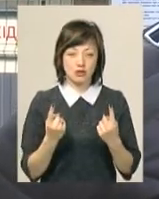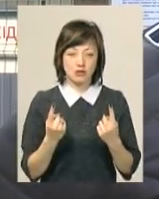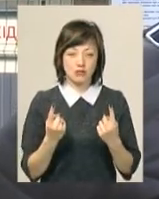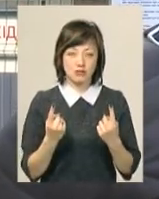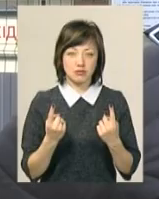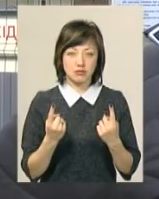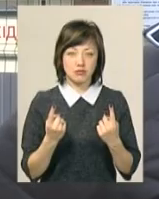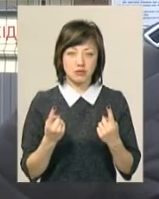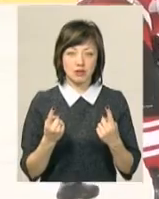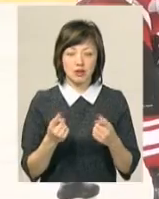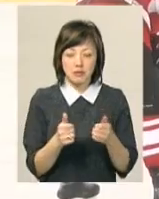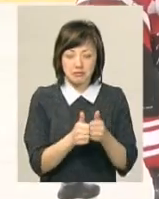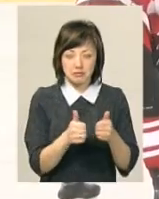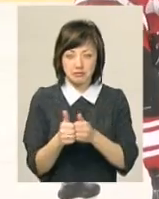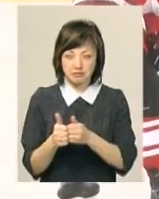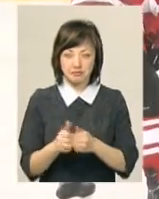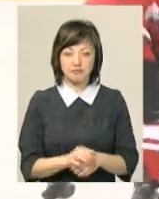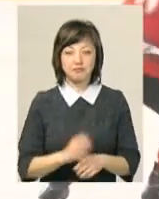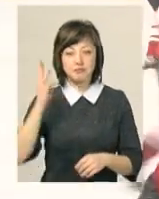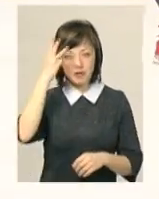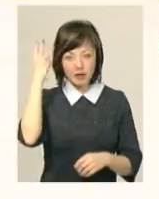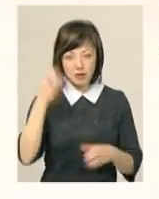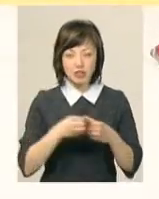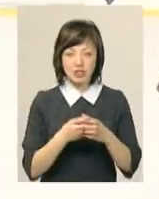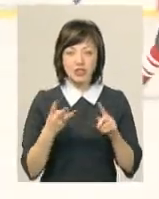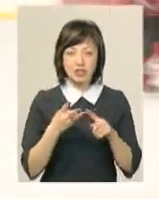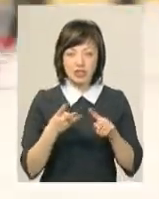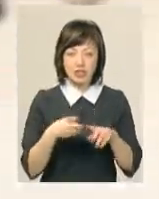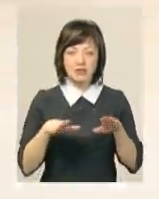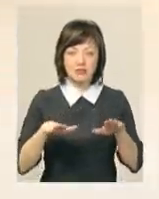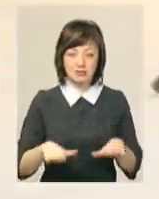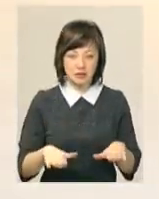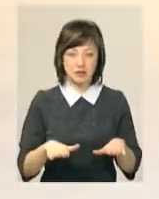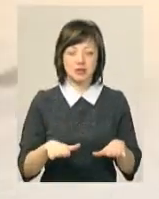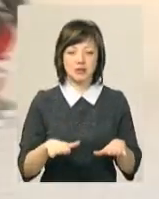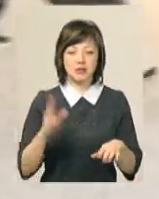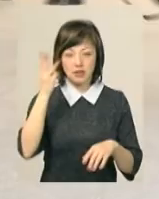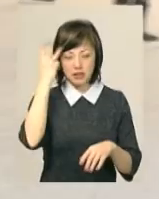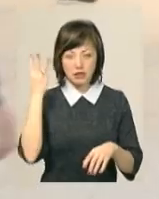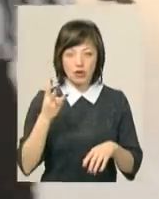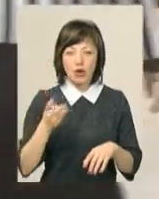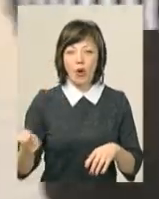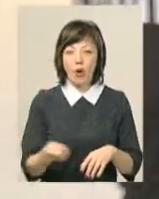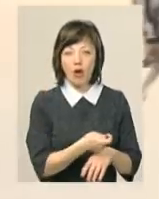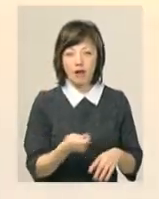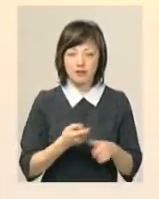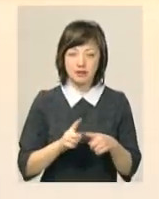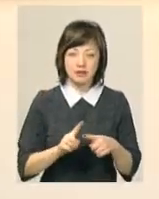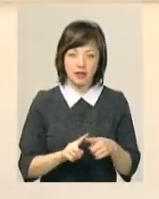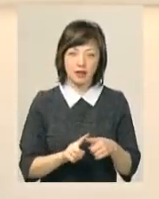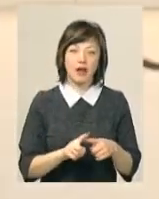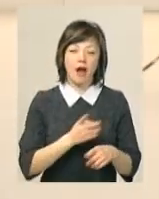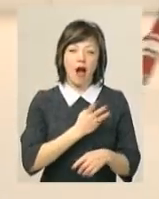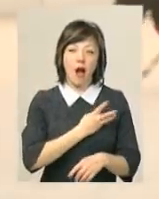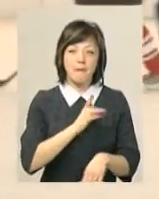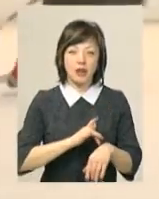грубо говоря, «Шайба в шайбу». Хмельничани, які тепер бронзою призери 9-го відкритого чемпіонату Хмельницького з хокею серед аматорських команд, святкують